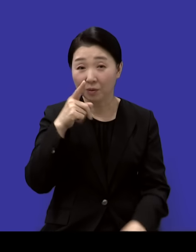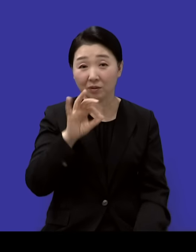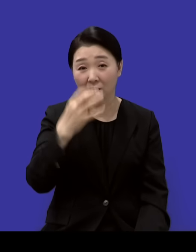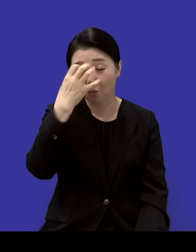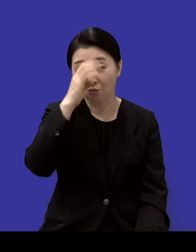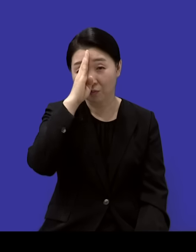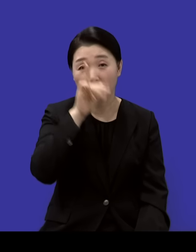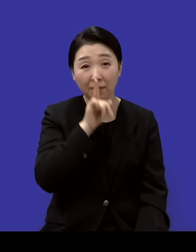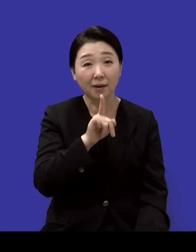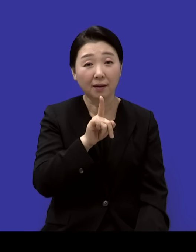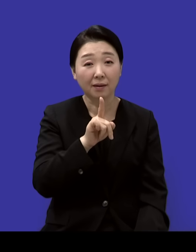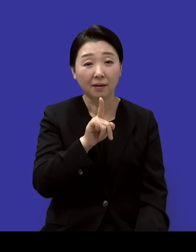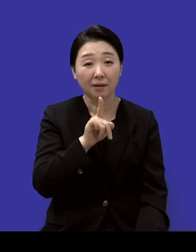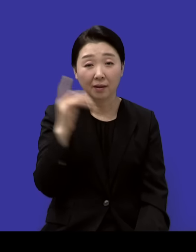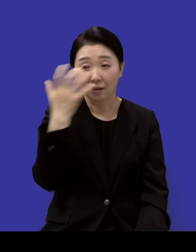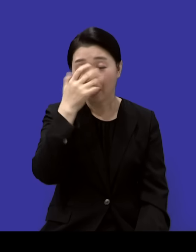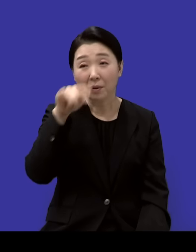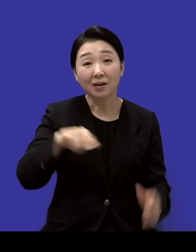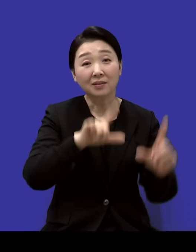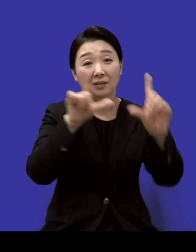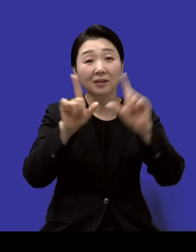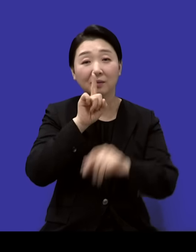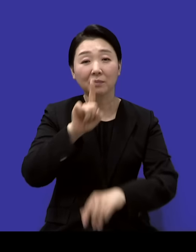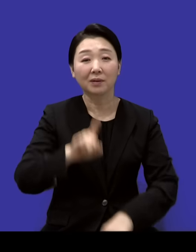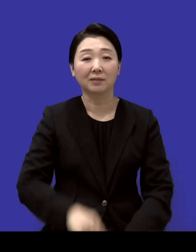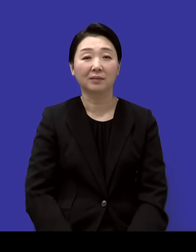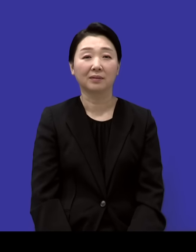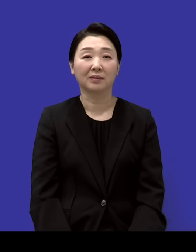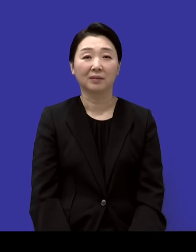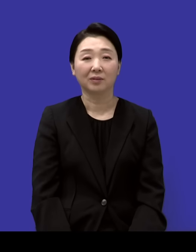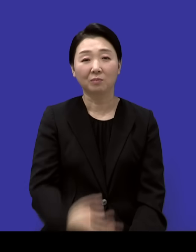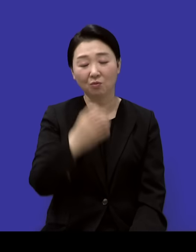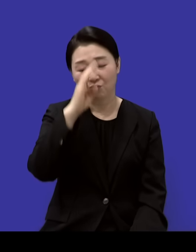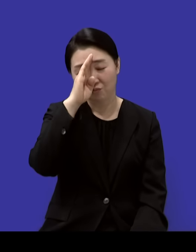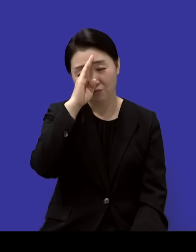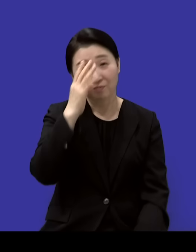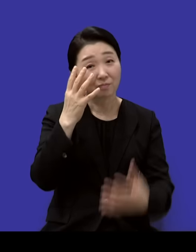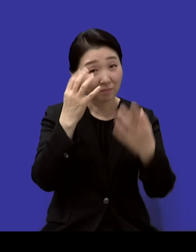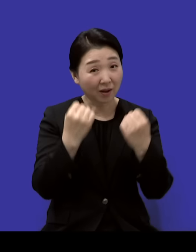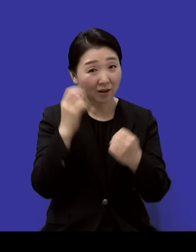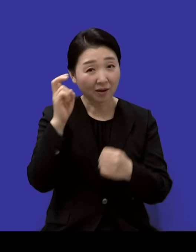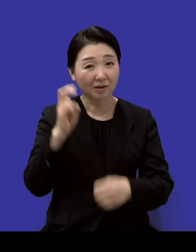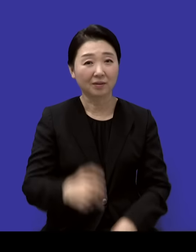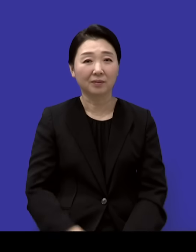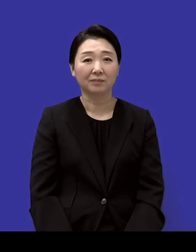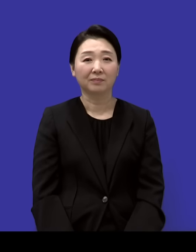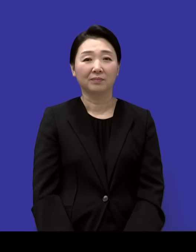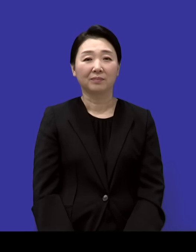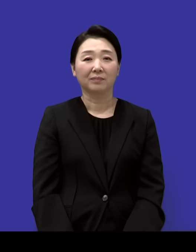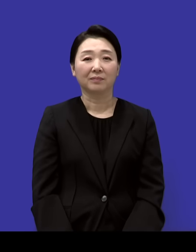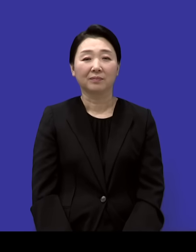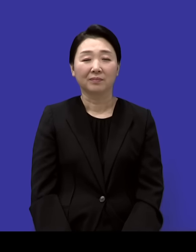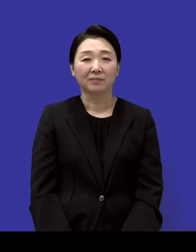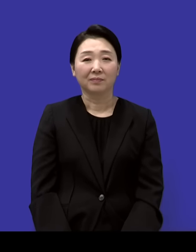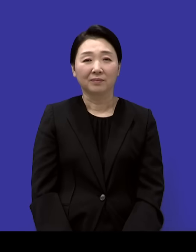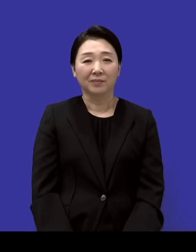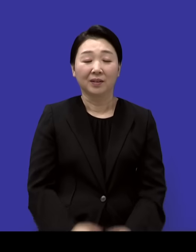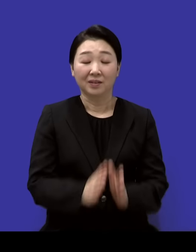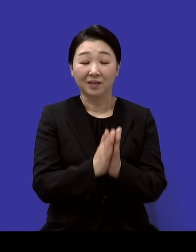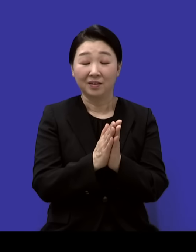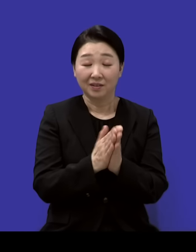뭐 증후군이라고 하는데 네. 가면 속에 살았다고 표현하시면서 네, 굉장히 우울감을 또 많이 느끼셨나 봐요. 네, 최근이죠. 최근 이 책이